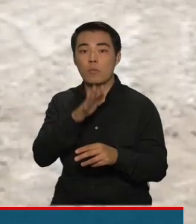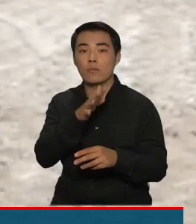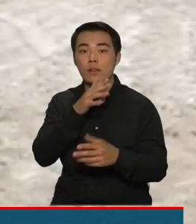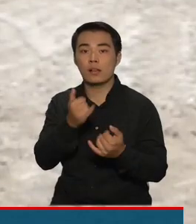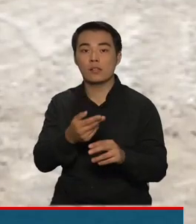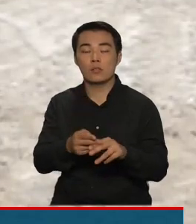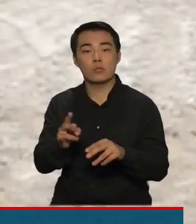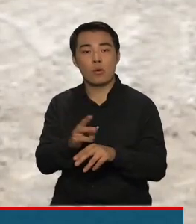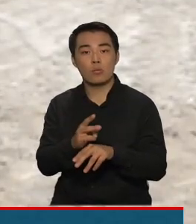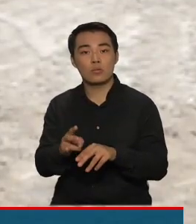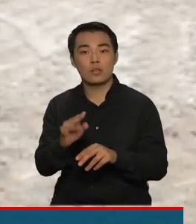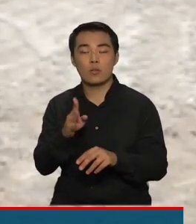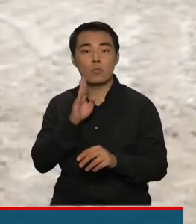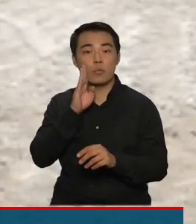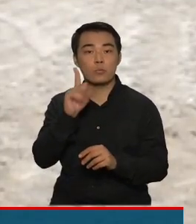күндемей, түндемей